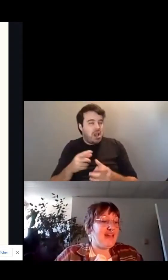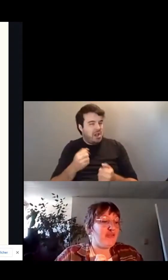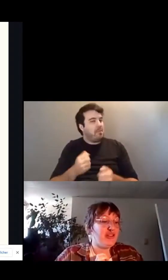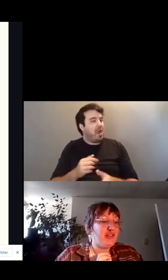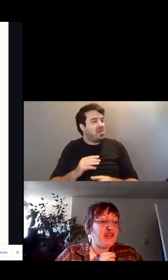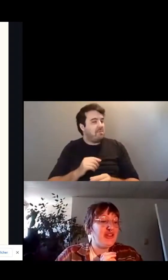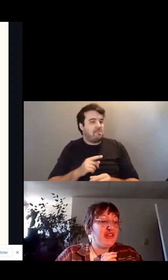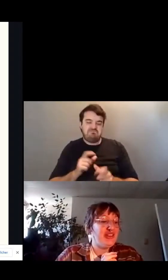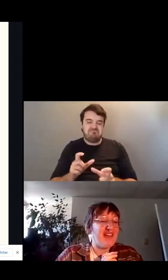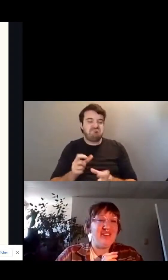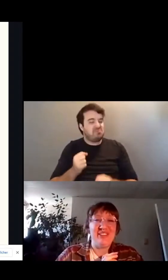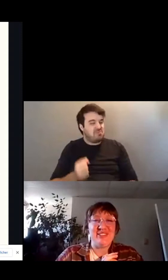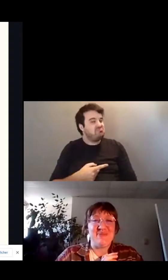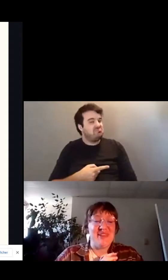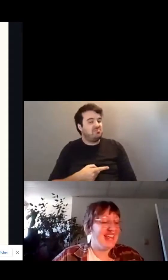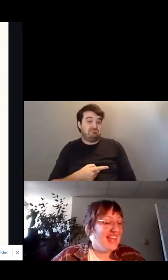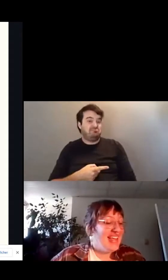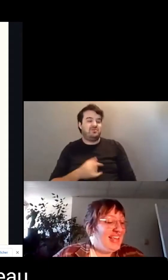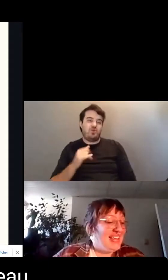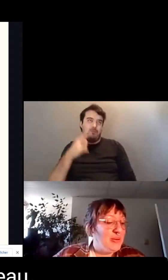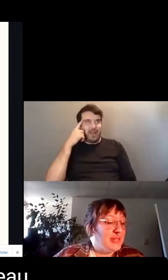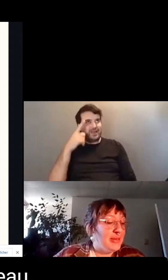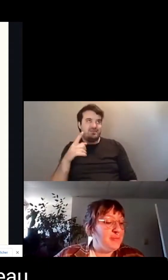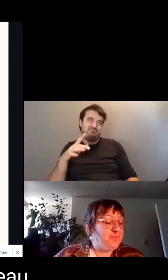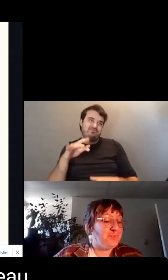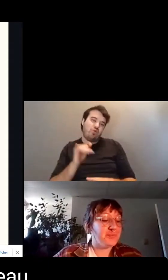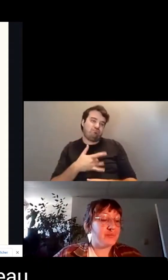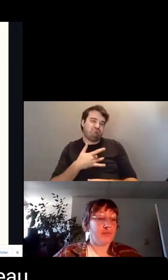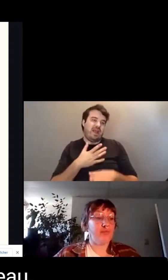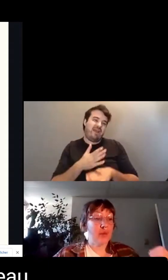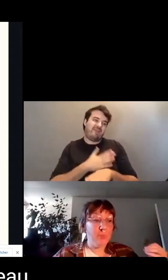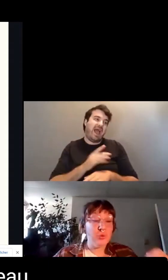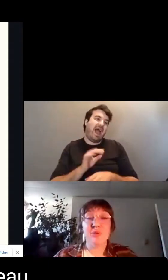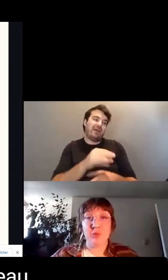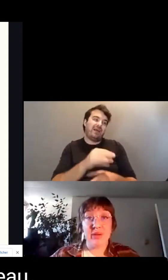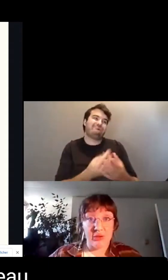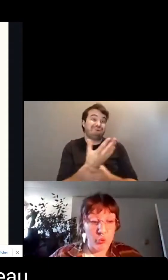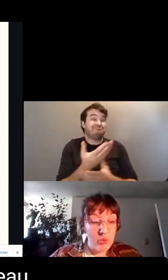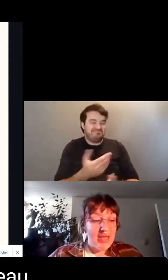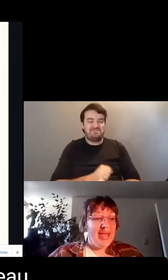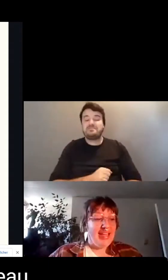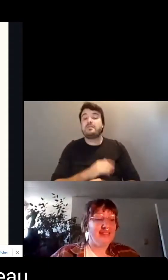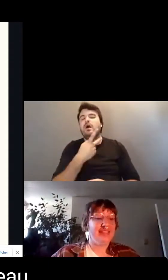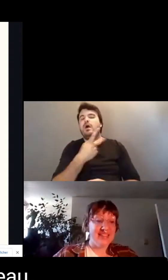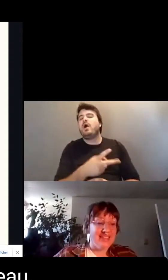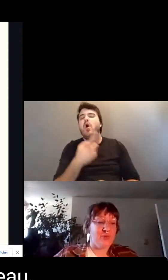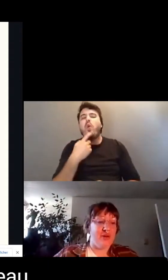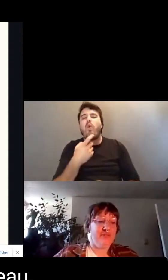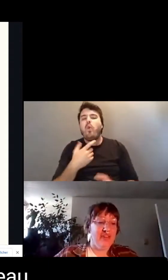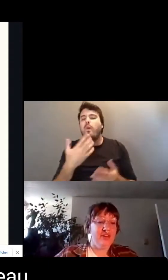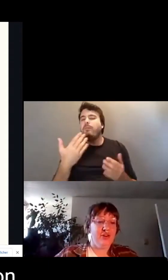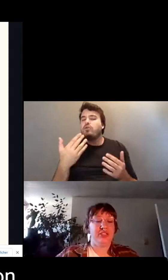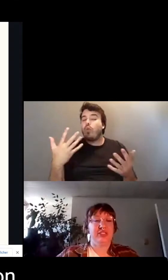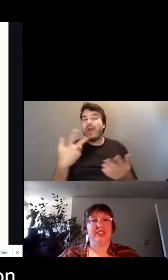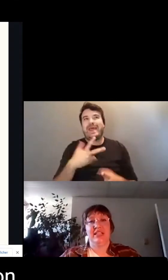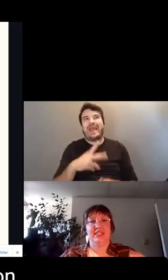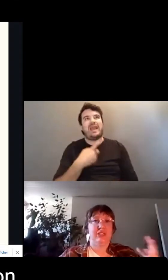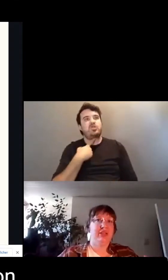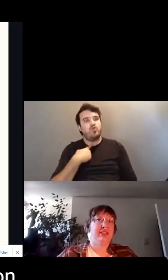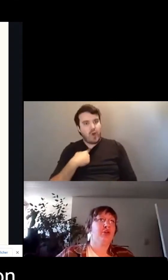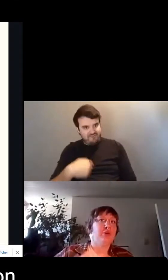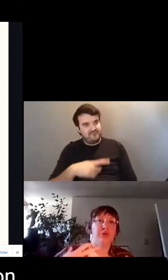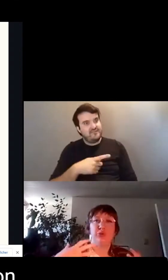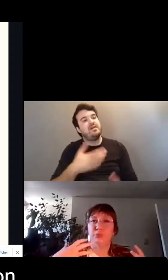pensez-y avant de semer. Et donc, pour ses besoins en eau, elle est très assoiffée. Comme je l'ai dit,